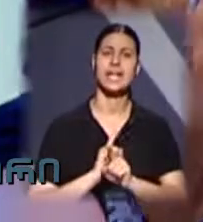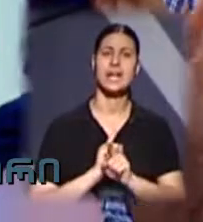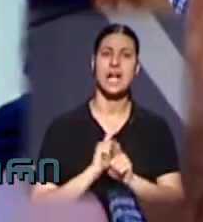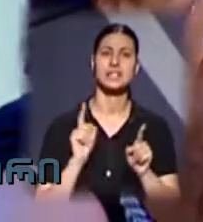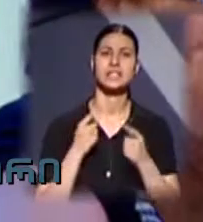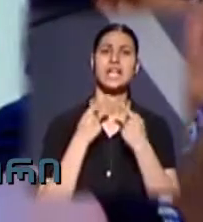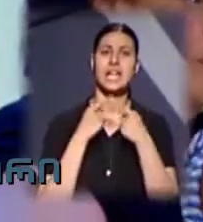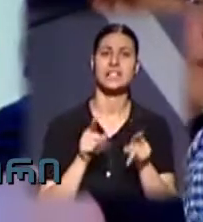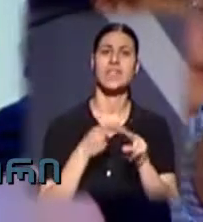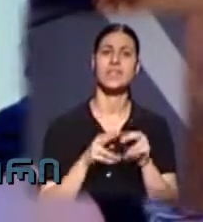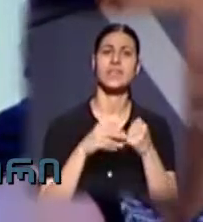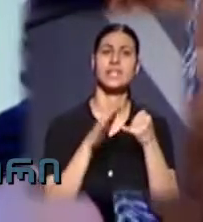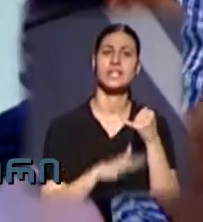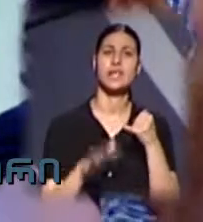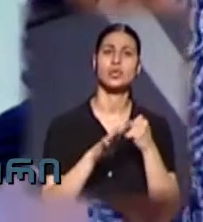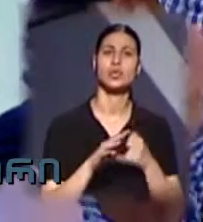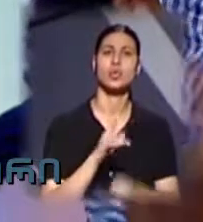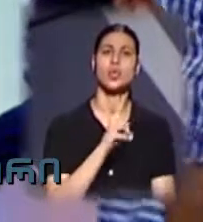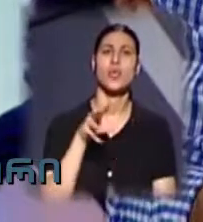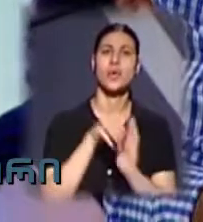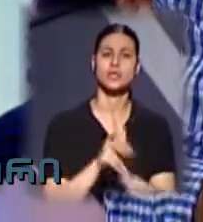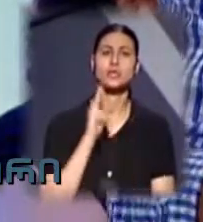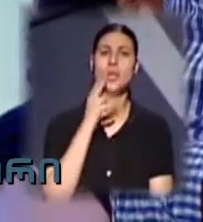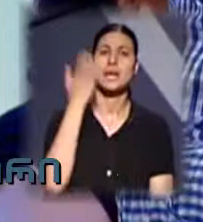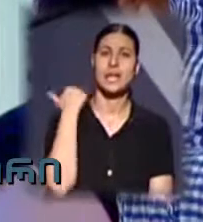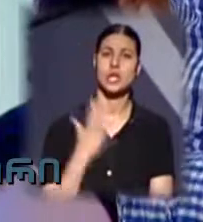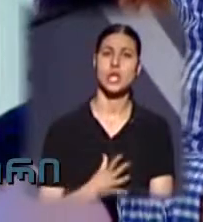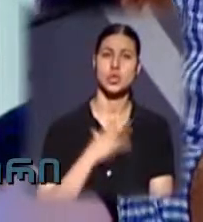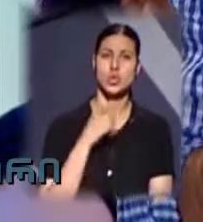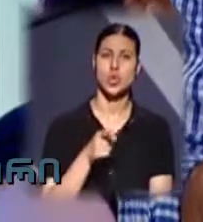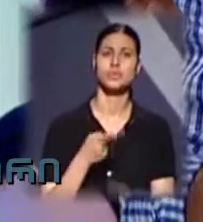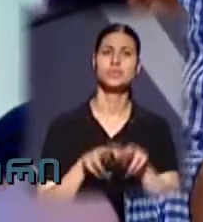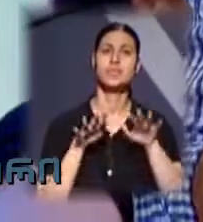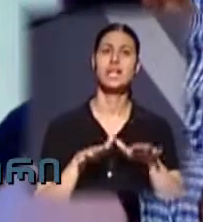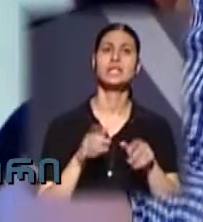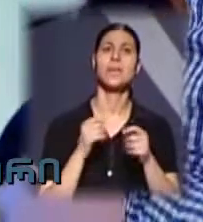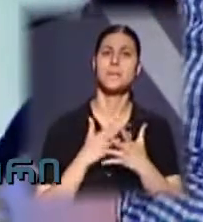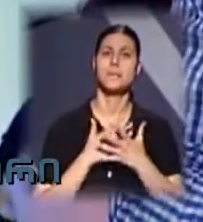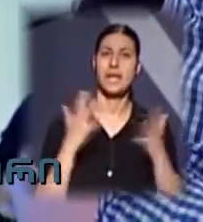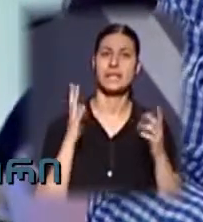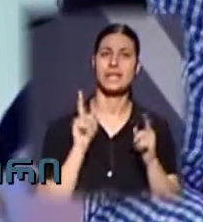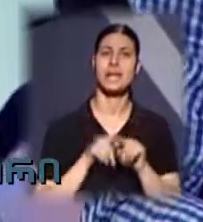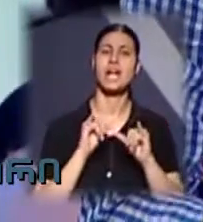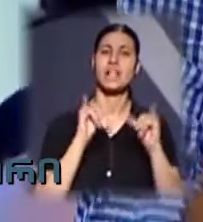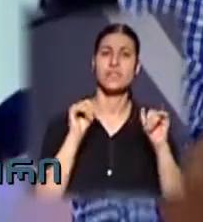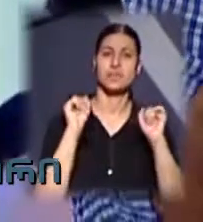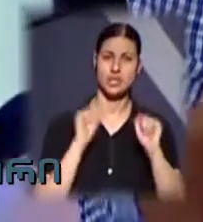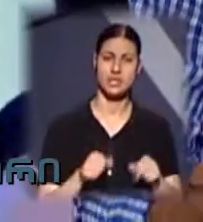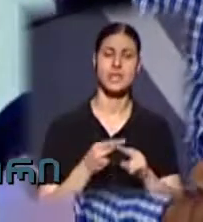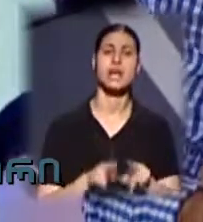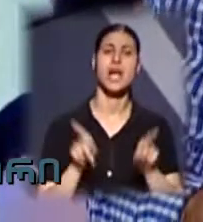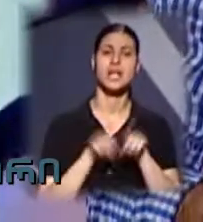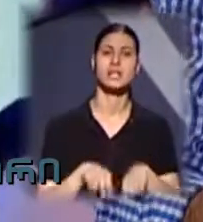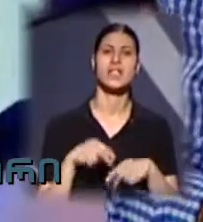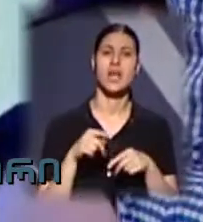განსხვავებით იმ ტერიტორიისგან, რომელშიც ზოოპარკი იყო, ეს ტერიტორია იძლევა უკვე მეტი განვითარების საშუალებას და ასევე